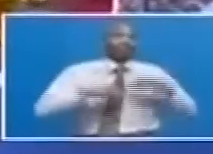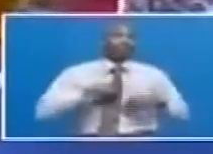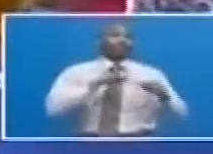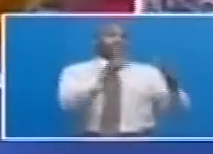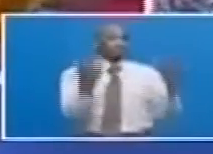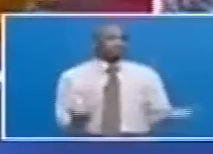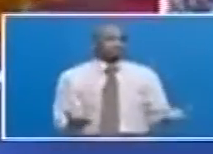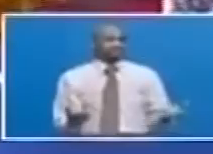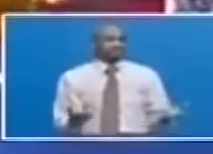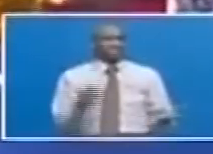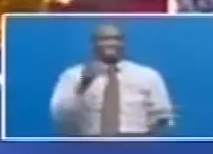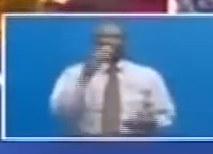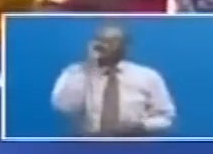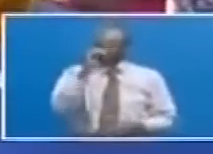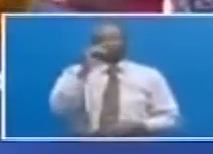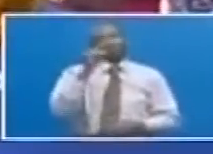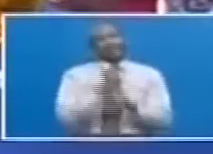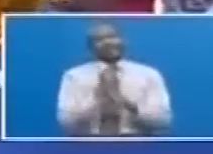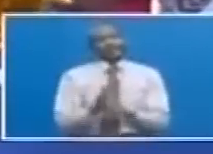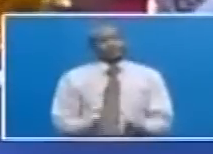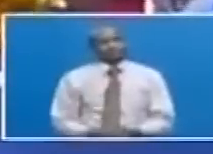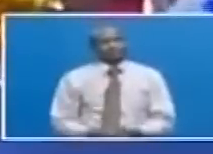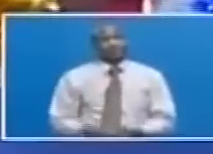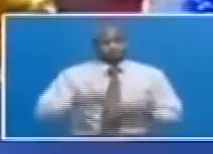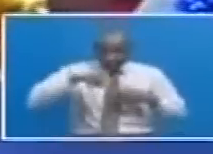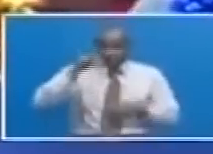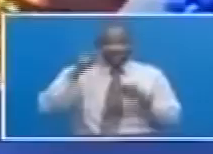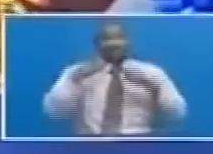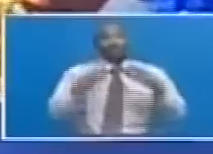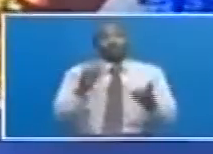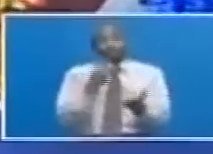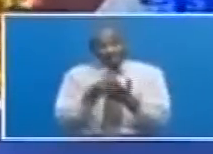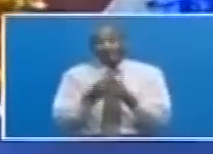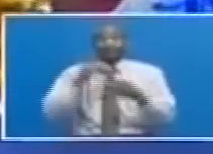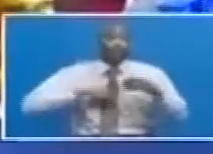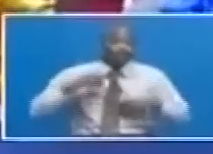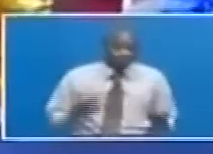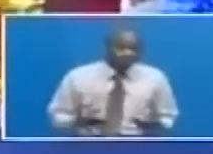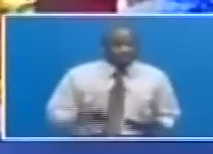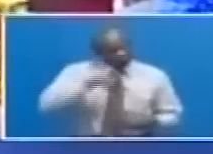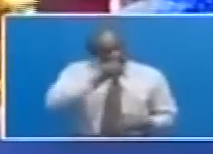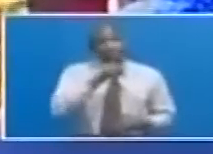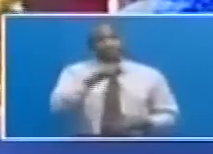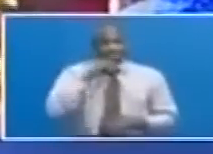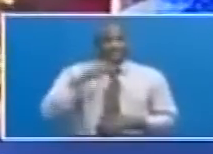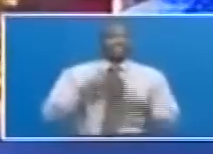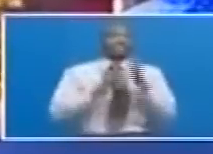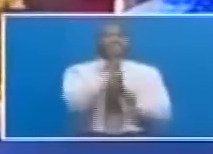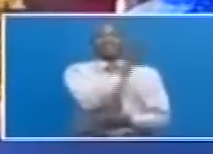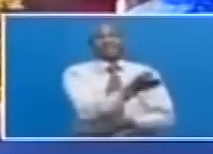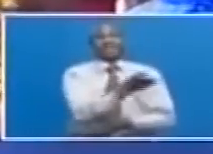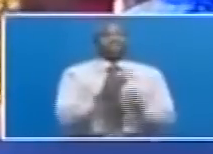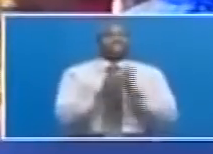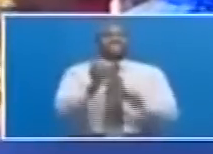unaendelea. It's a zero sum game. Wewe kama leo unapoteza pesa kwa ufisadi na huku unatuambia unafanya maendeleo,